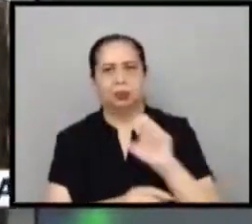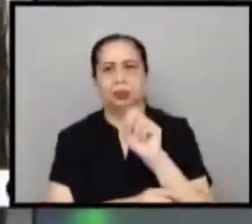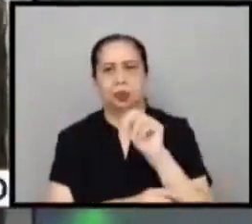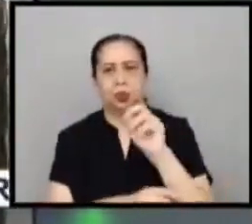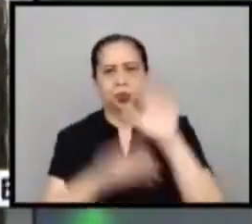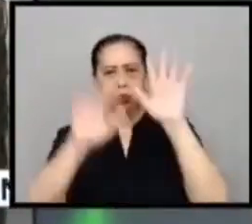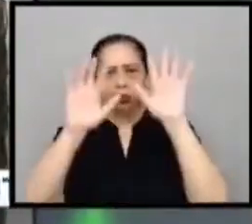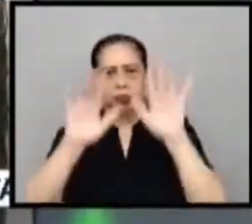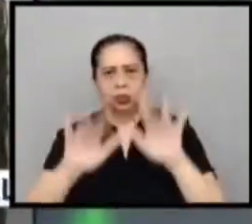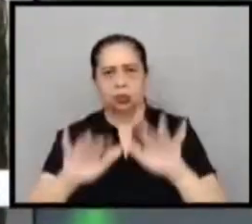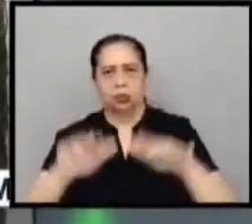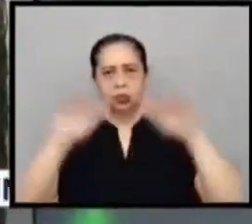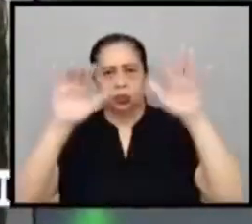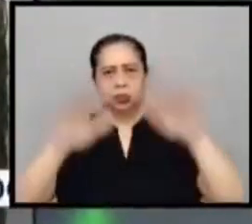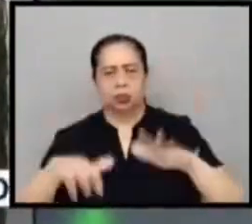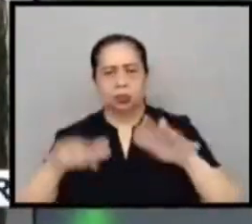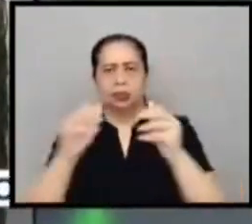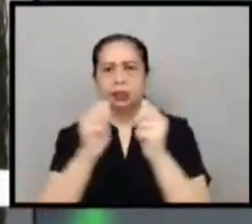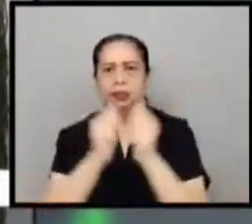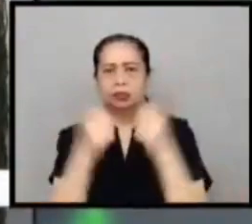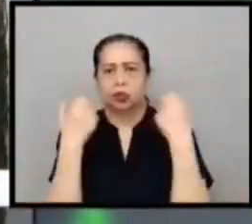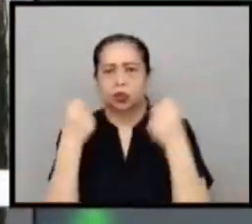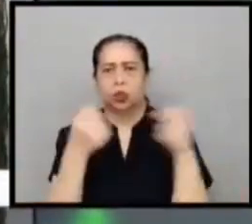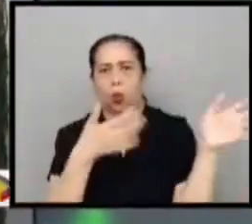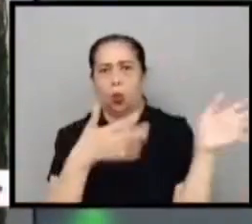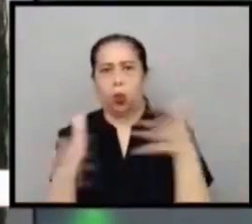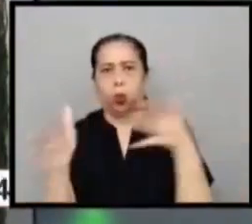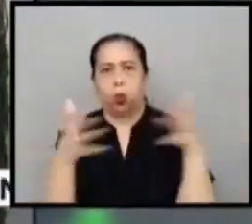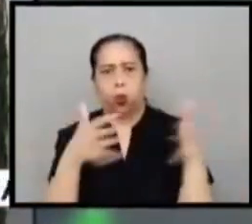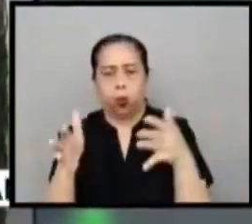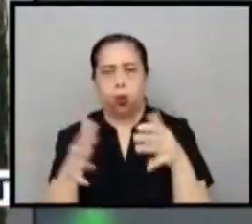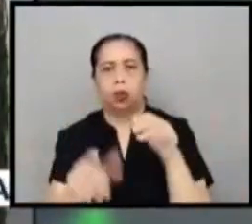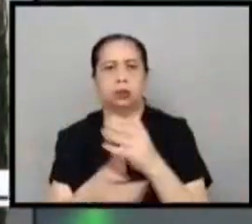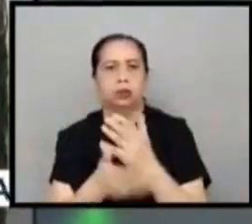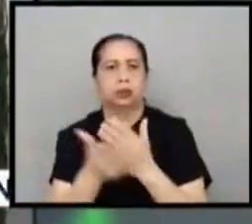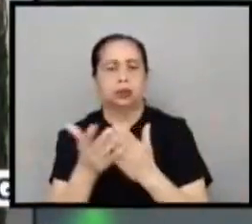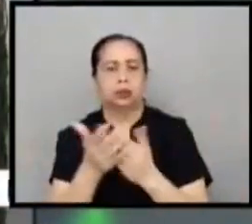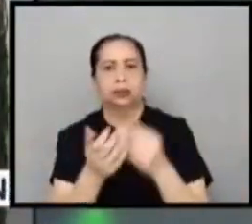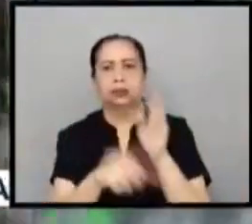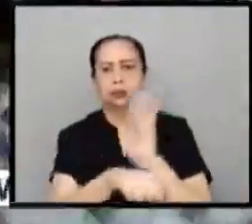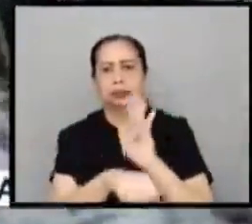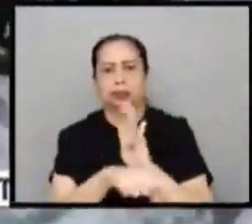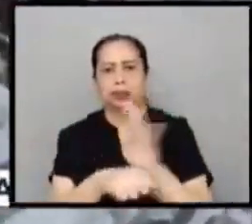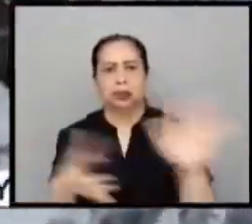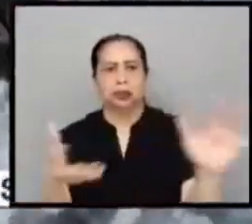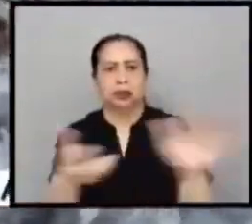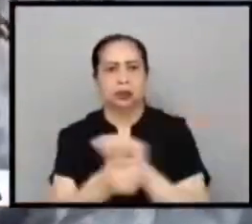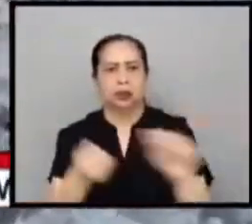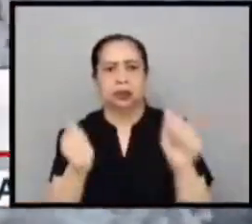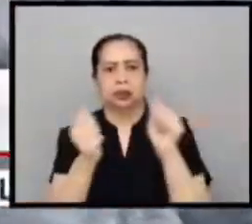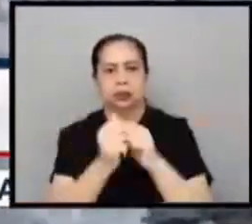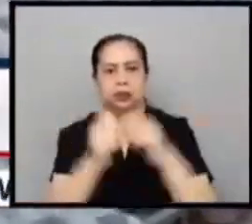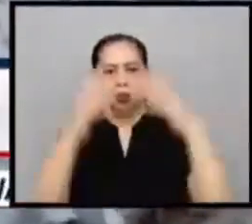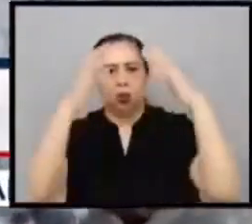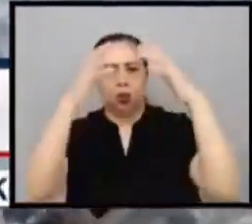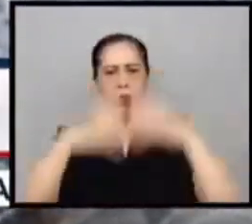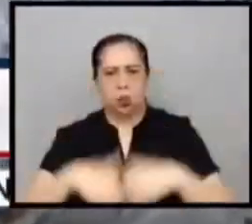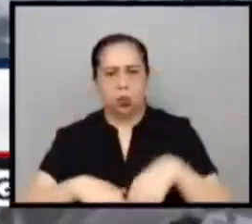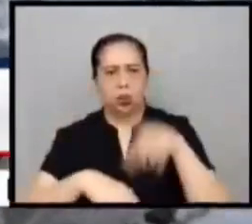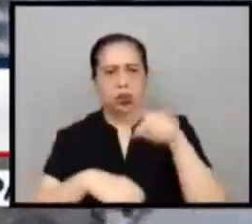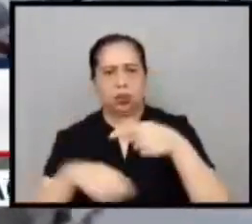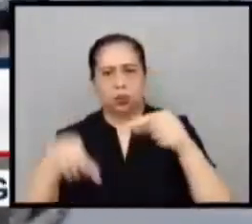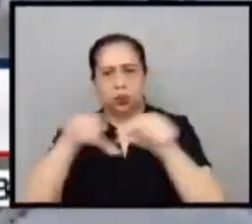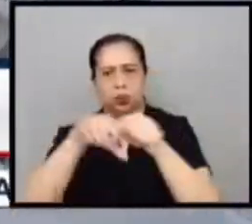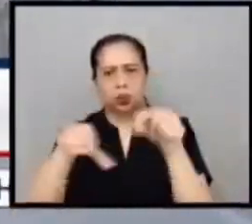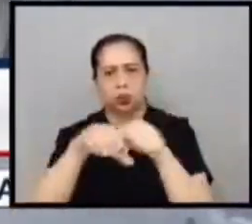kada oras na may kasamang malakas na hangin. Dahil dito ilang establishmentong nawasa kasama ng pagbagsak ng bubong ng isang grocery store